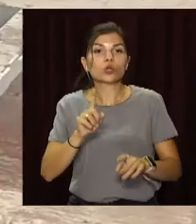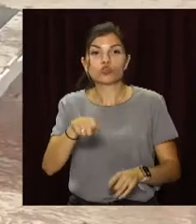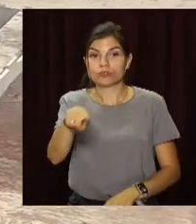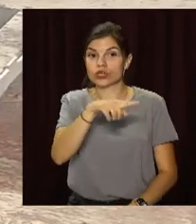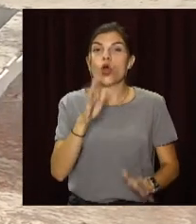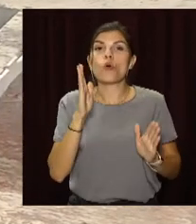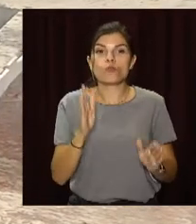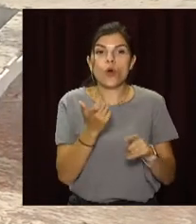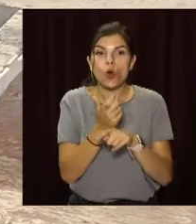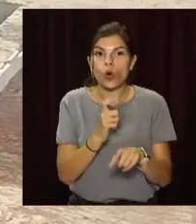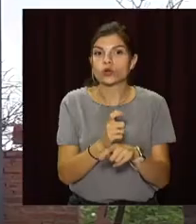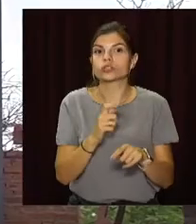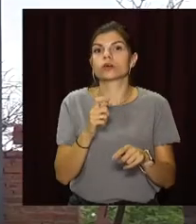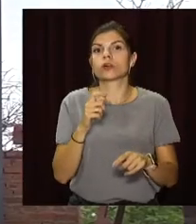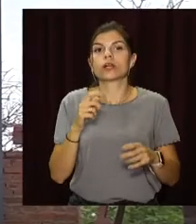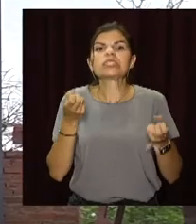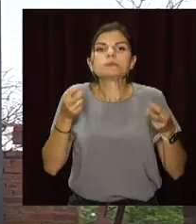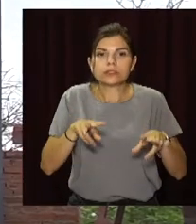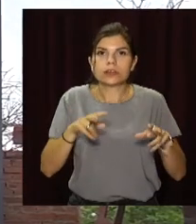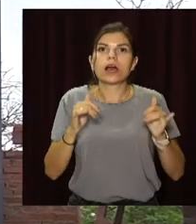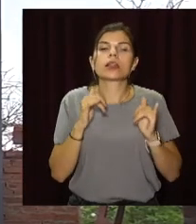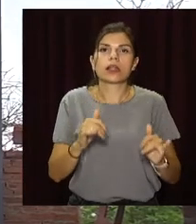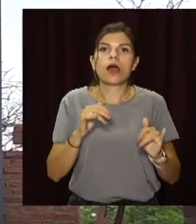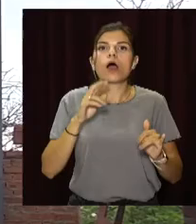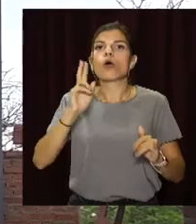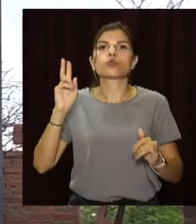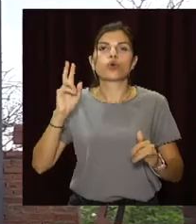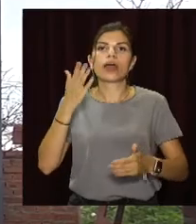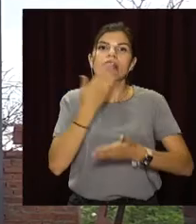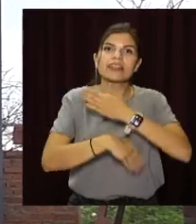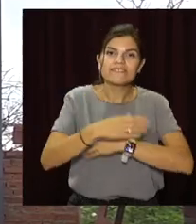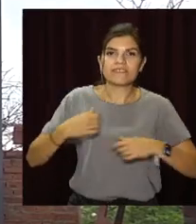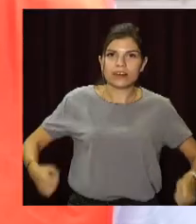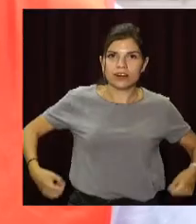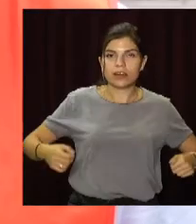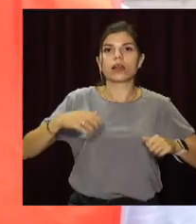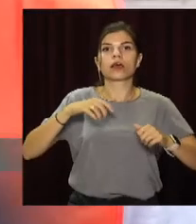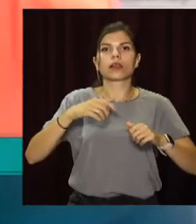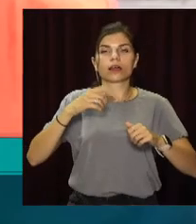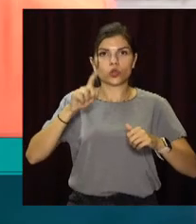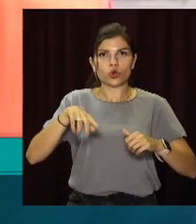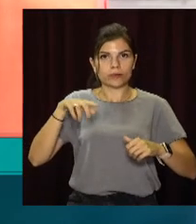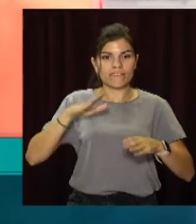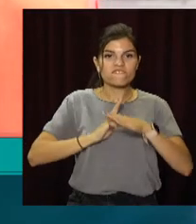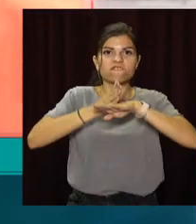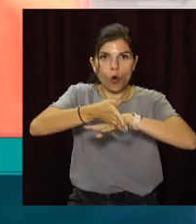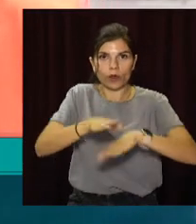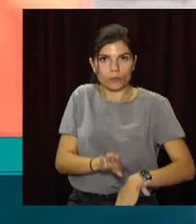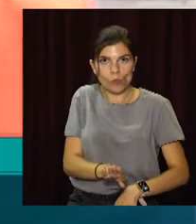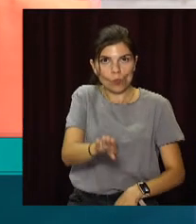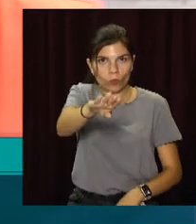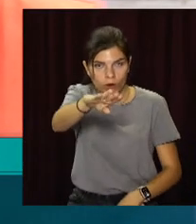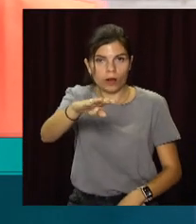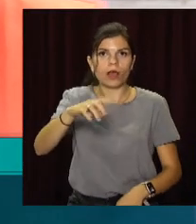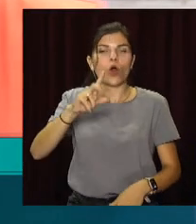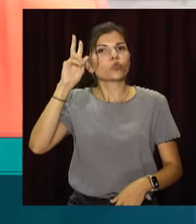буде інклюзивний, зі спеціальними трибунами для маломобільних людей, санвузлами та пандусами. Являє собою прямокутну форму,